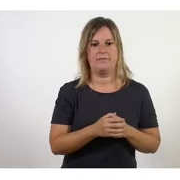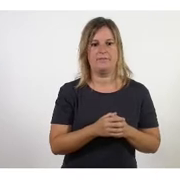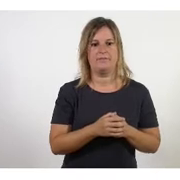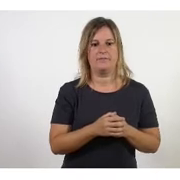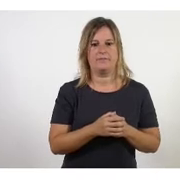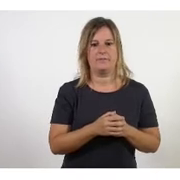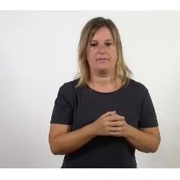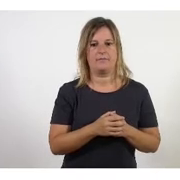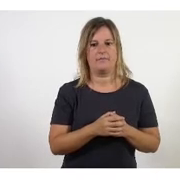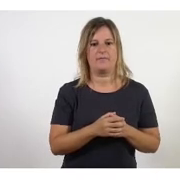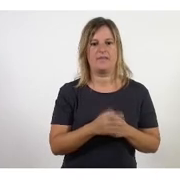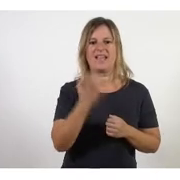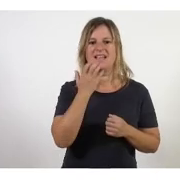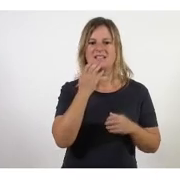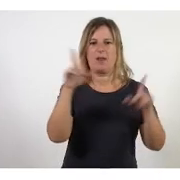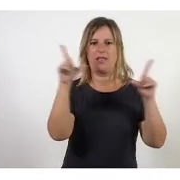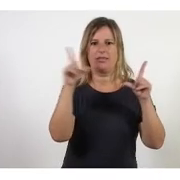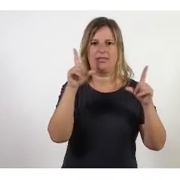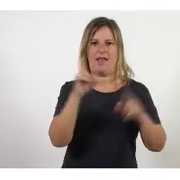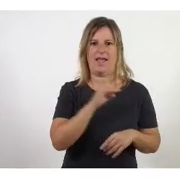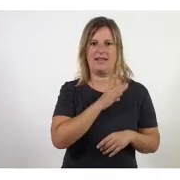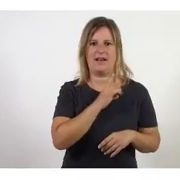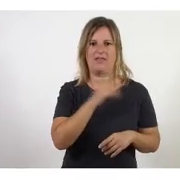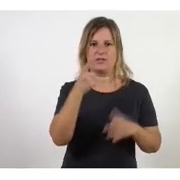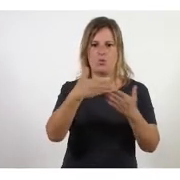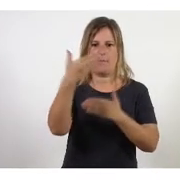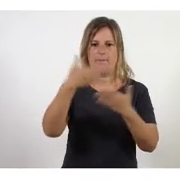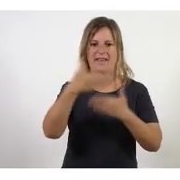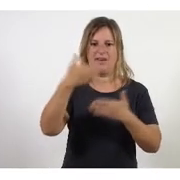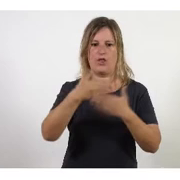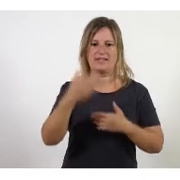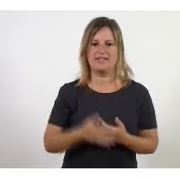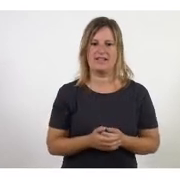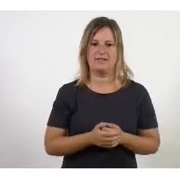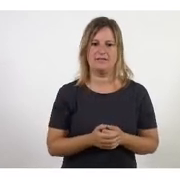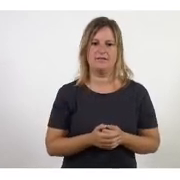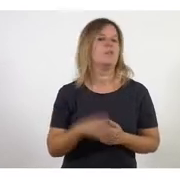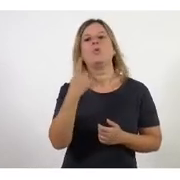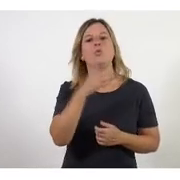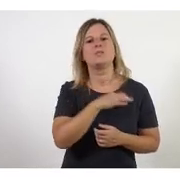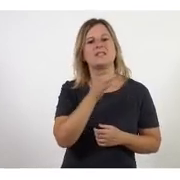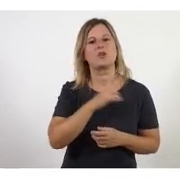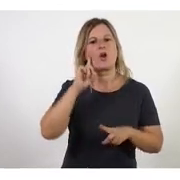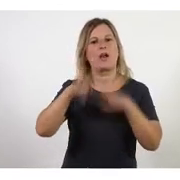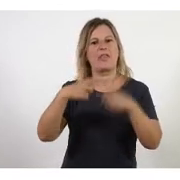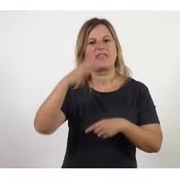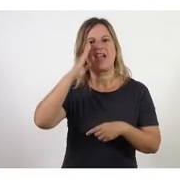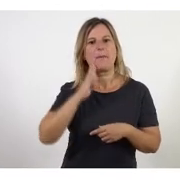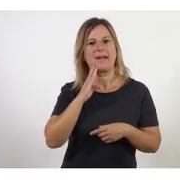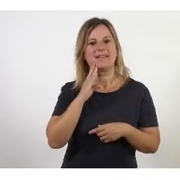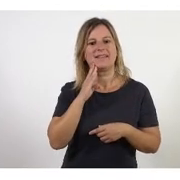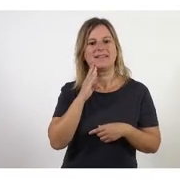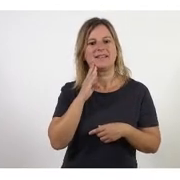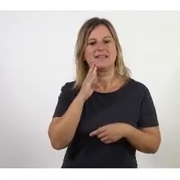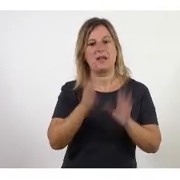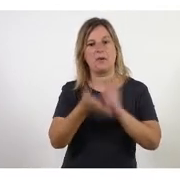de la tele irlandesa, d'un periodista de tele irlandesa, i és un senyor que cada matí, abans d'anar